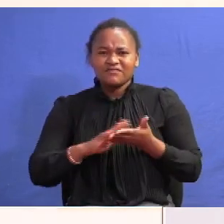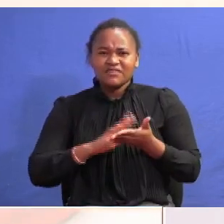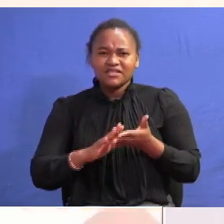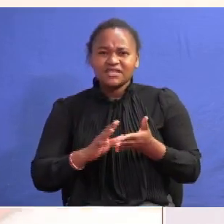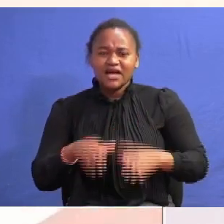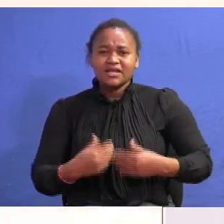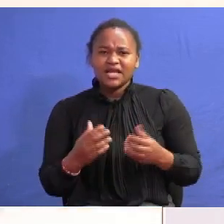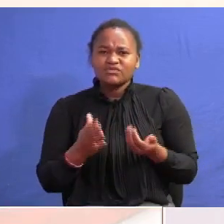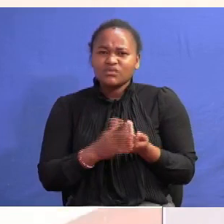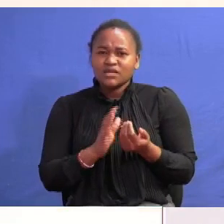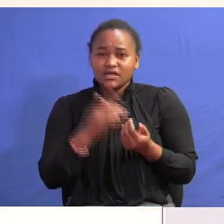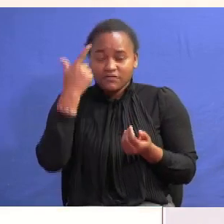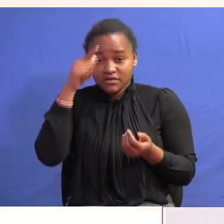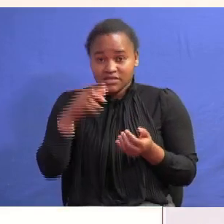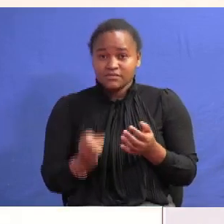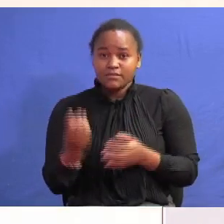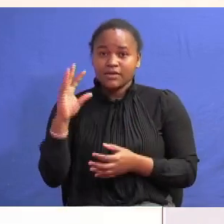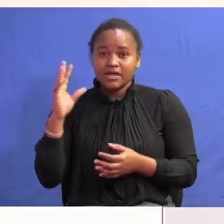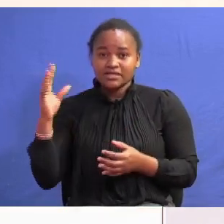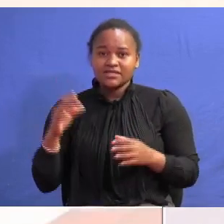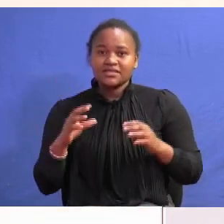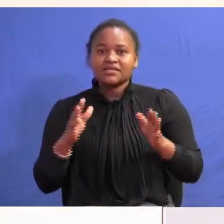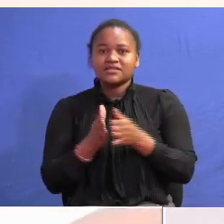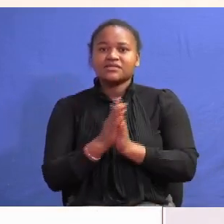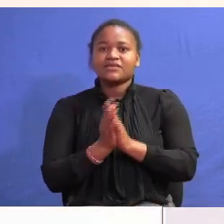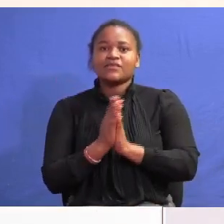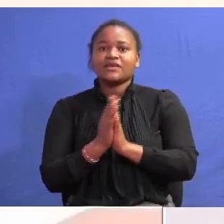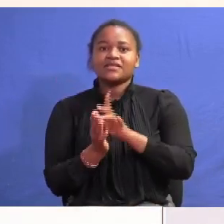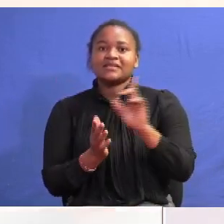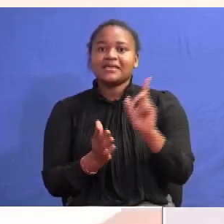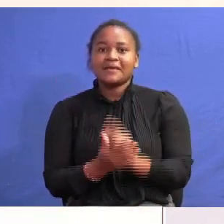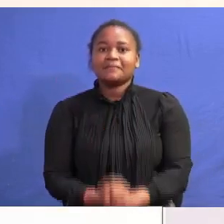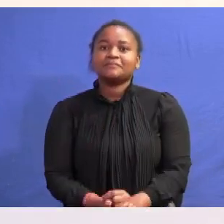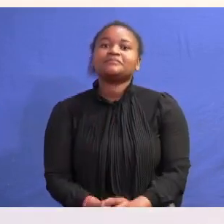utunzaji bora wa mmea huu. Dorothy Musioka anakuletea taarifa hii kwa kina.